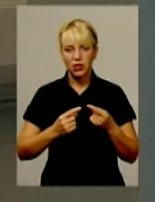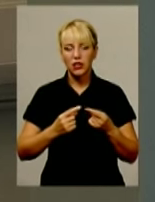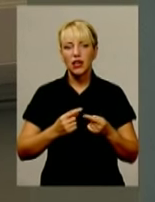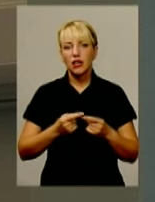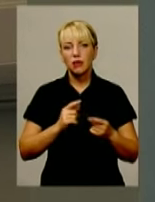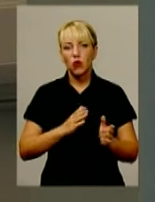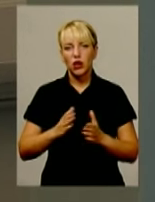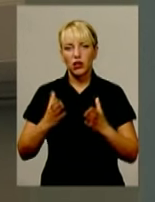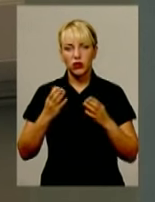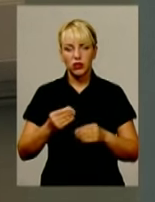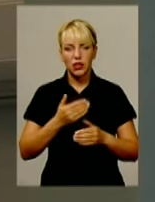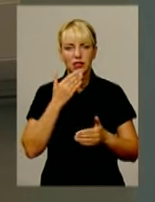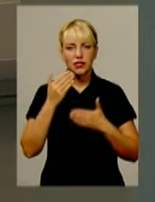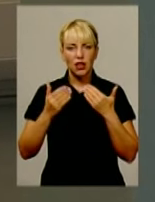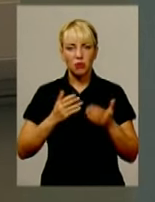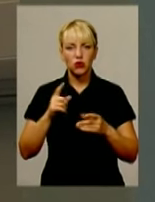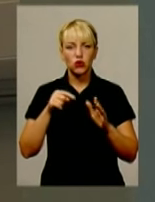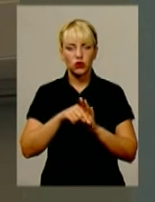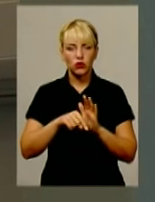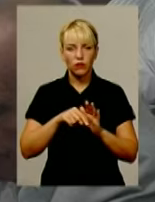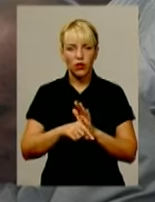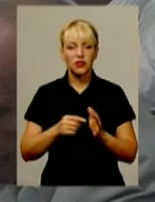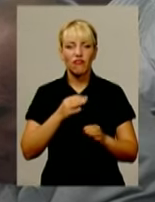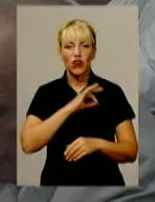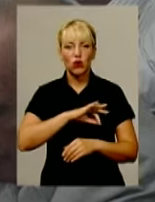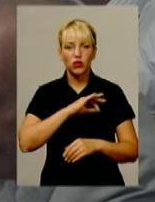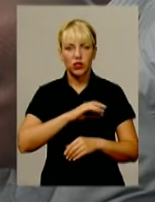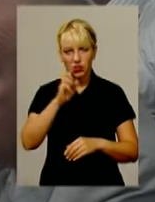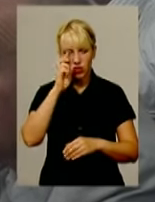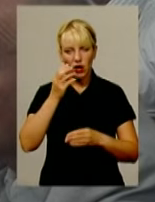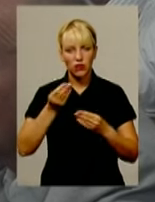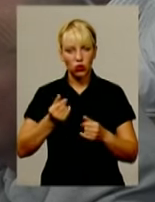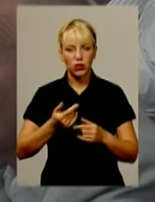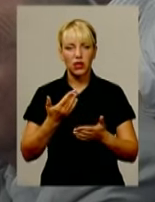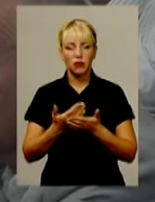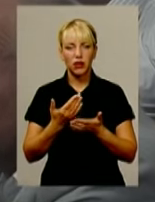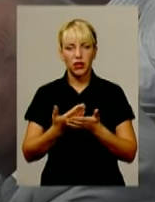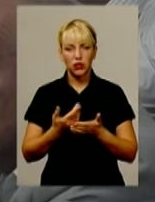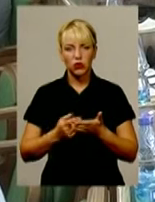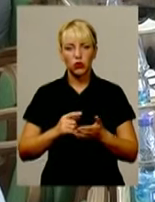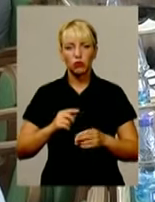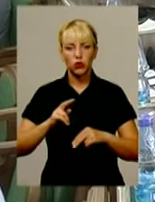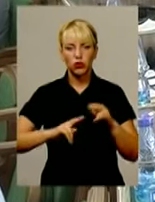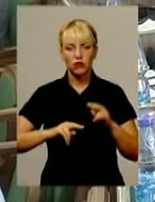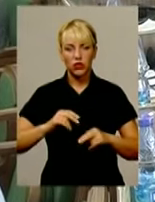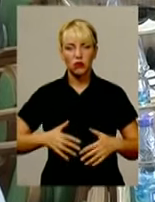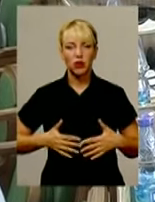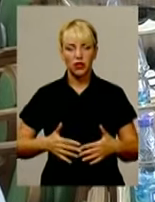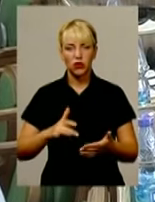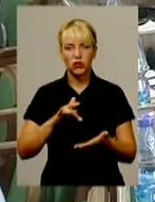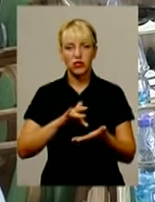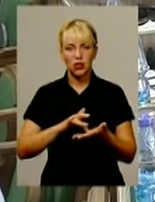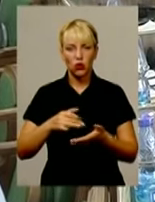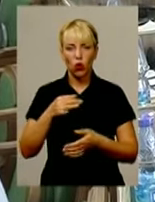яких стосувалось питань використання державних коштів. До прикладу, щодо будівництва неонатального корпусу обласної дитячої лікарні.